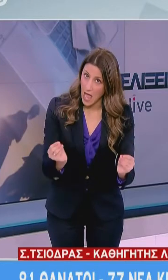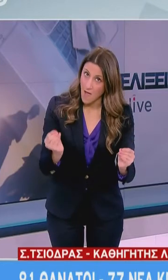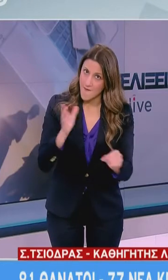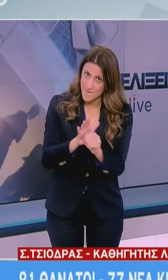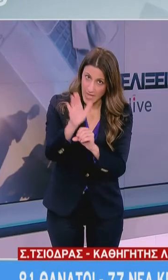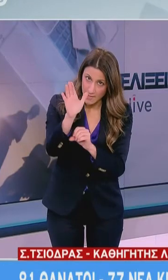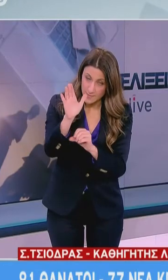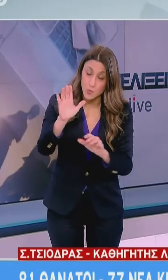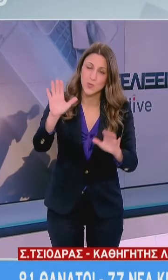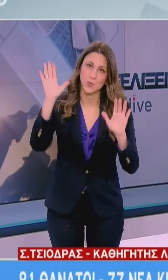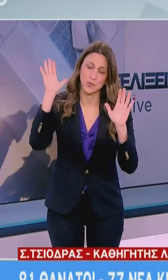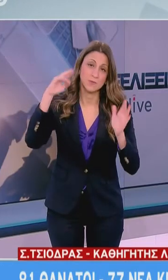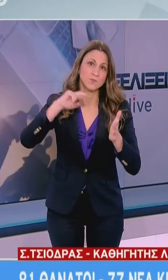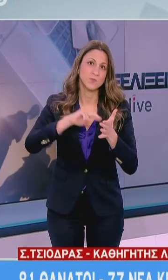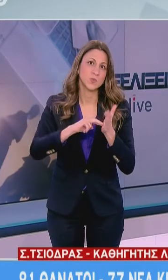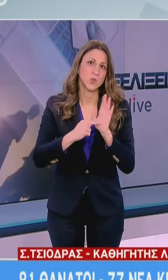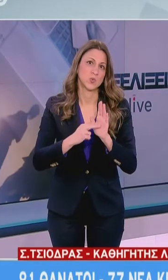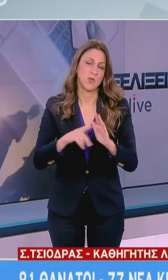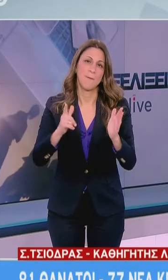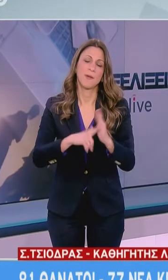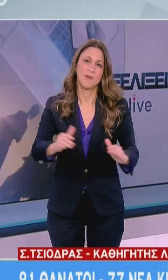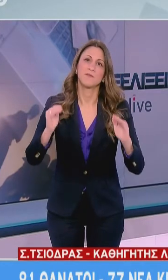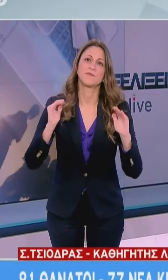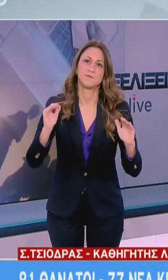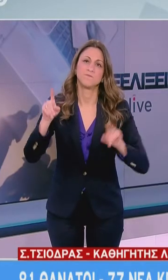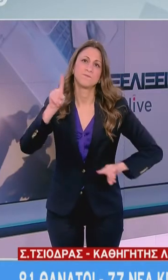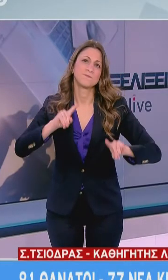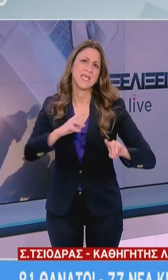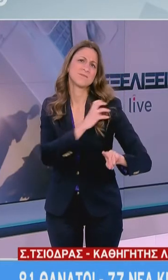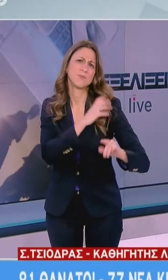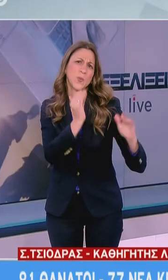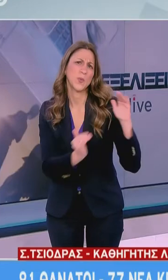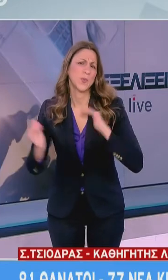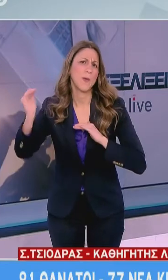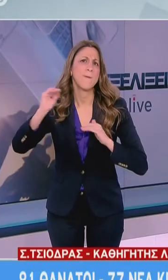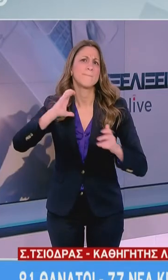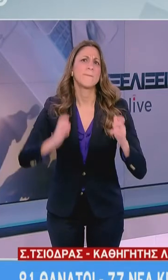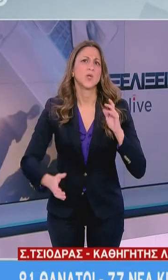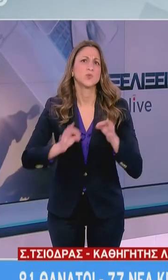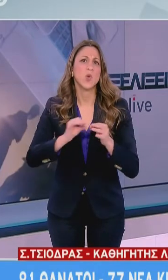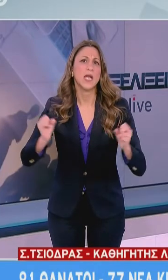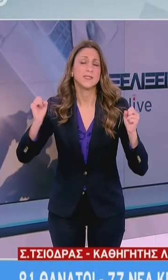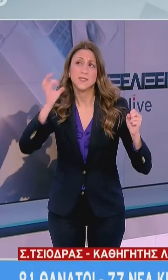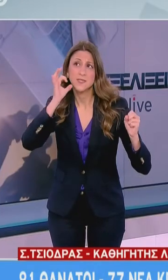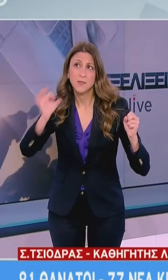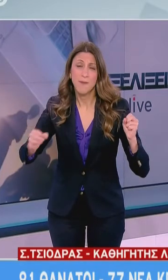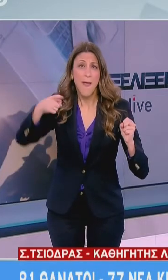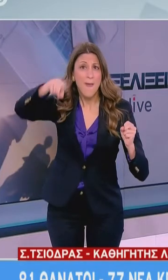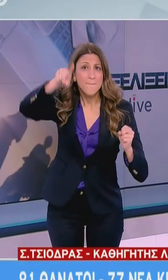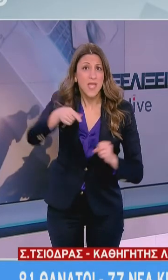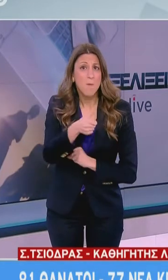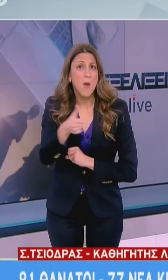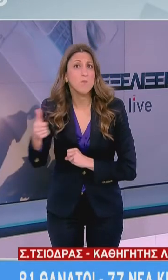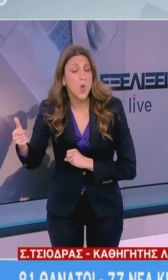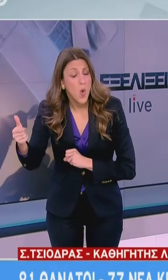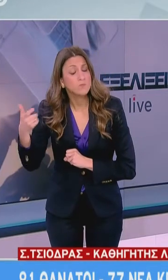δεν προσέξουμε, μπορεί να αλλάξει. Αξιωματούχοι του Παγκόσμιου Οργανισμού Υγείας και του Ευρωπαϊκού CDC δήλωσαν το τελευταίο 24ωρο